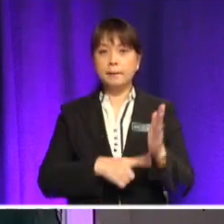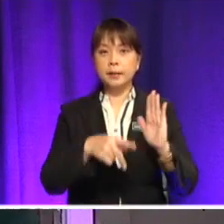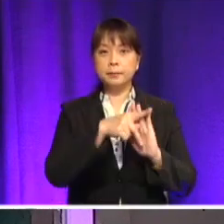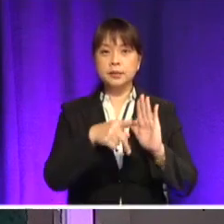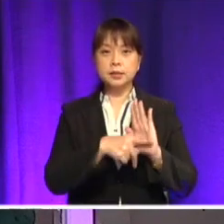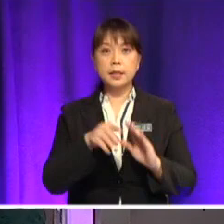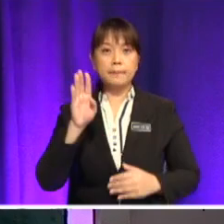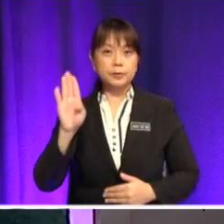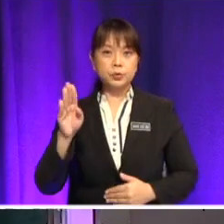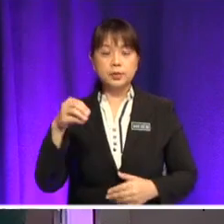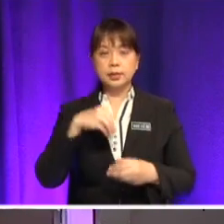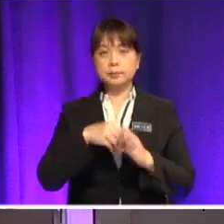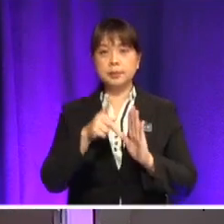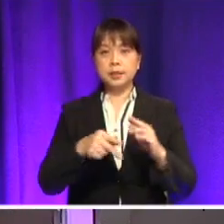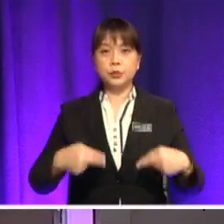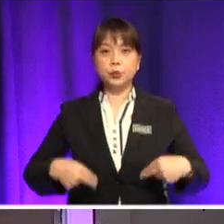sehari-hari